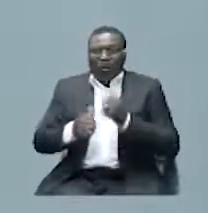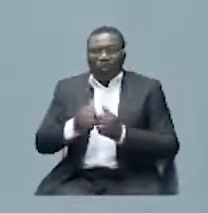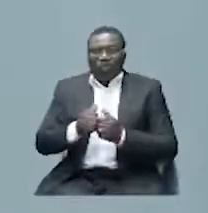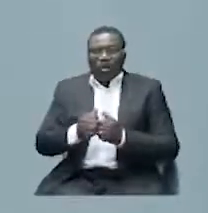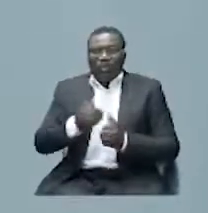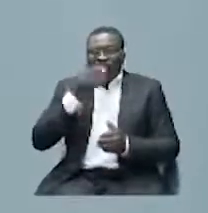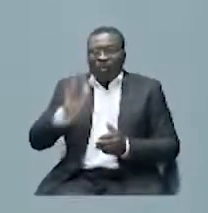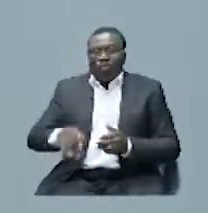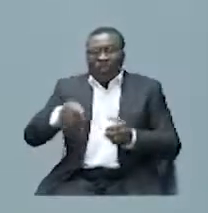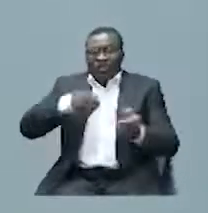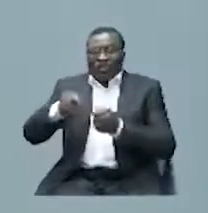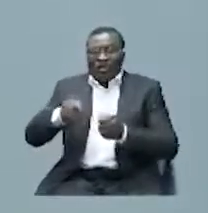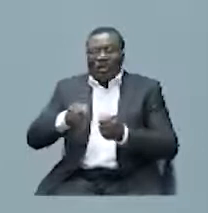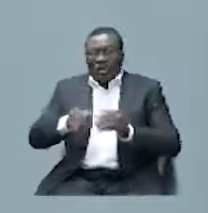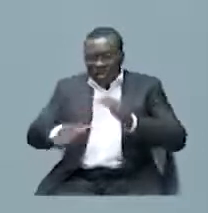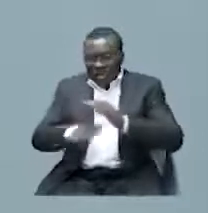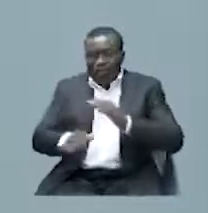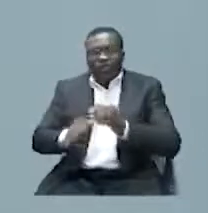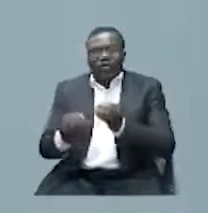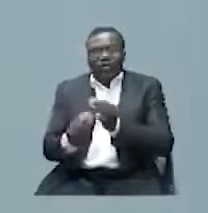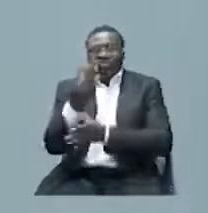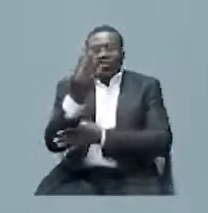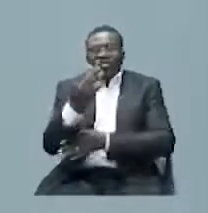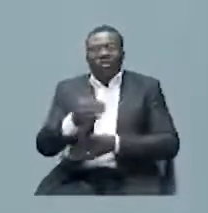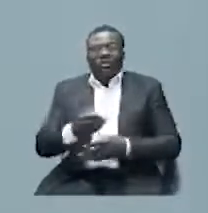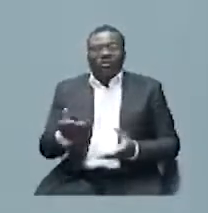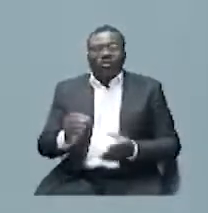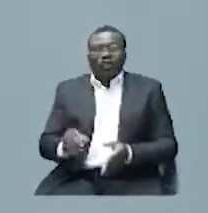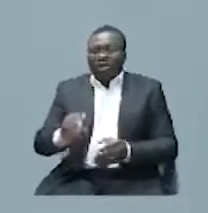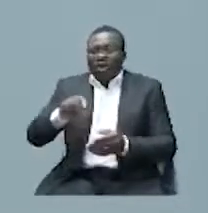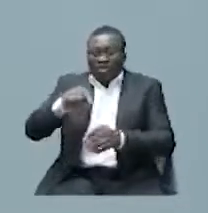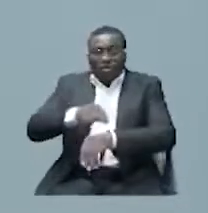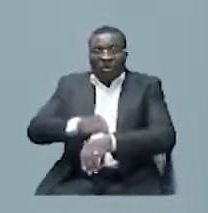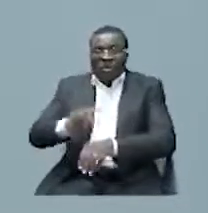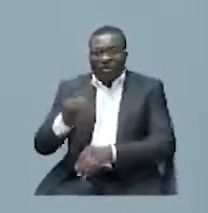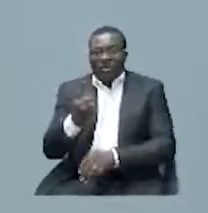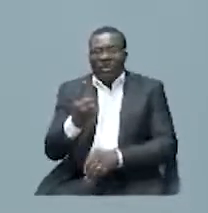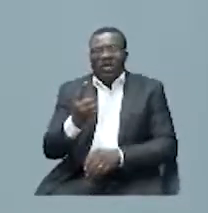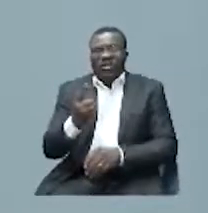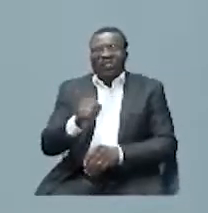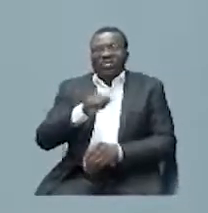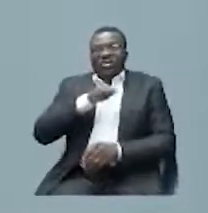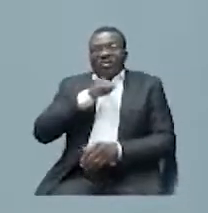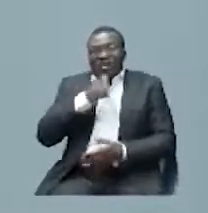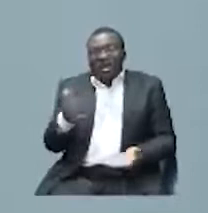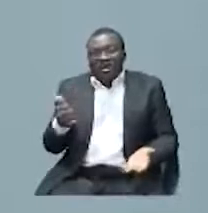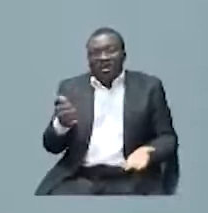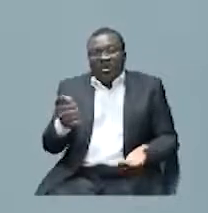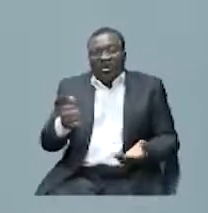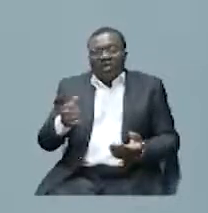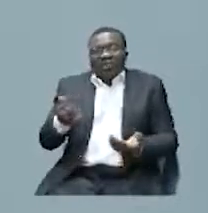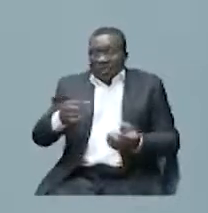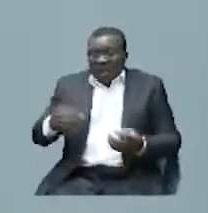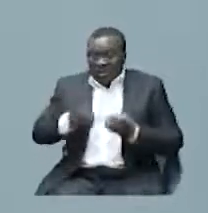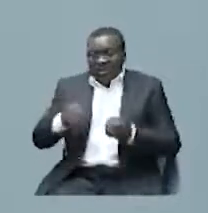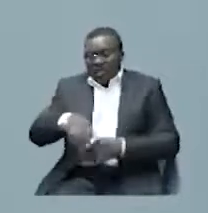de mauvaise gouvernance et de sous-développement. Nous n'allons pas regarder ce qui se passe. Le mandat unique n'est pas insolite, ça existe